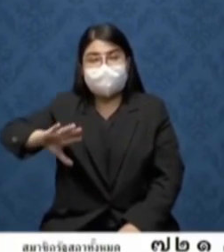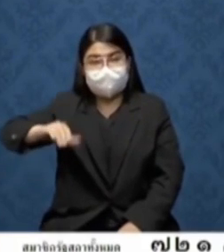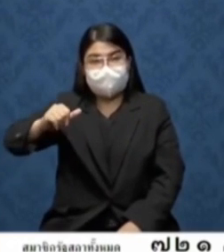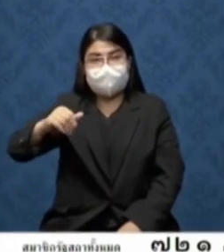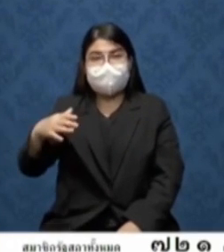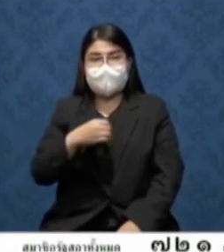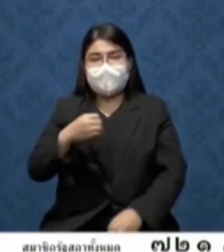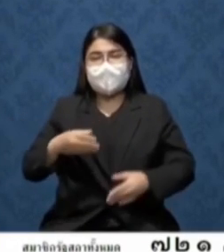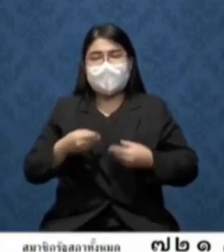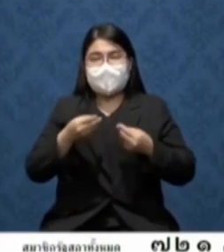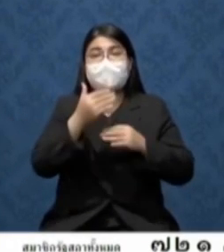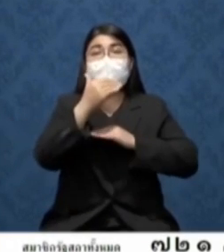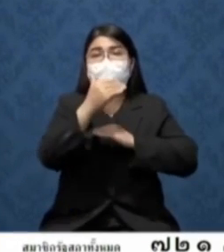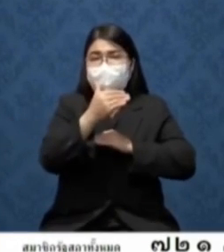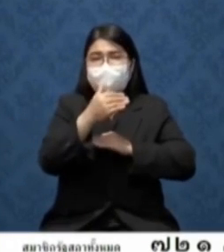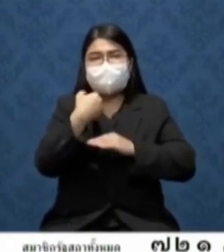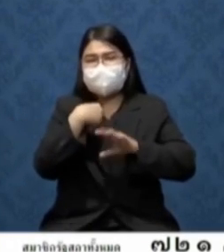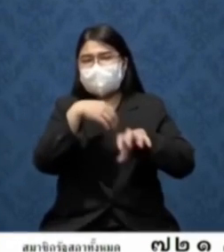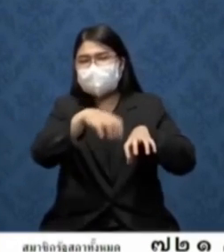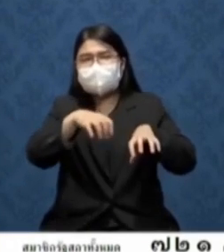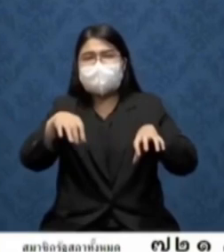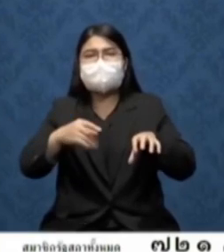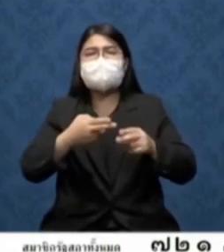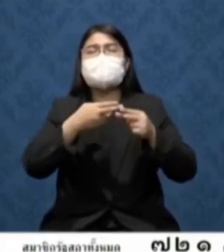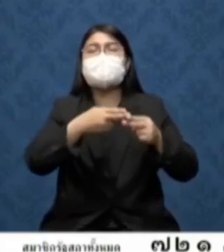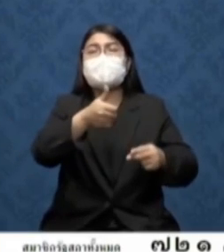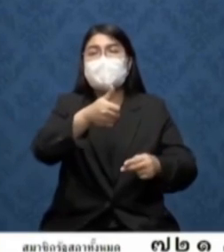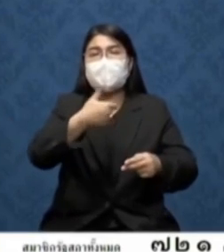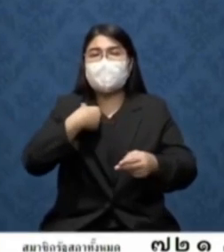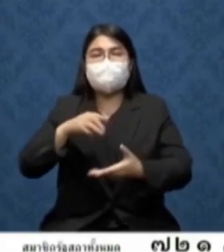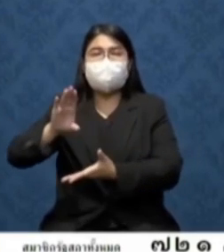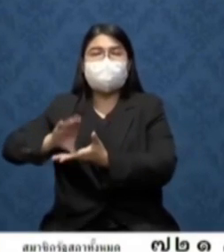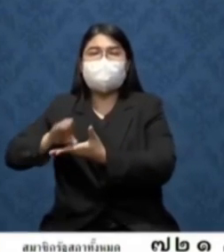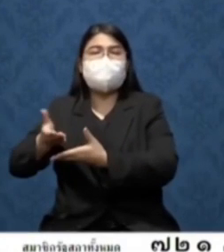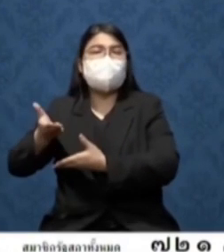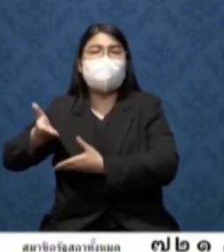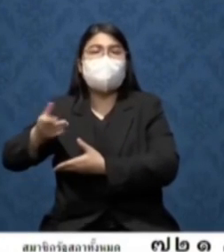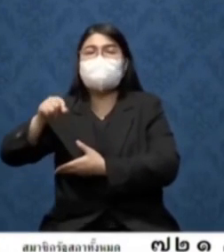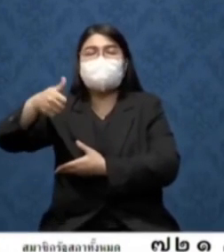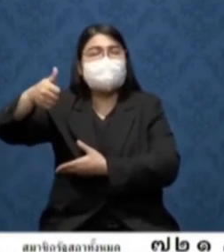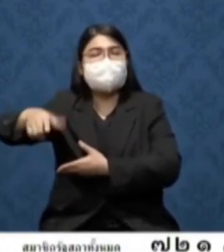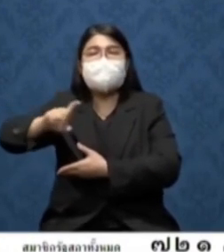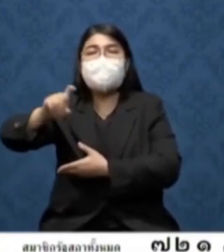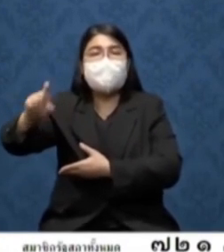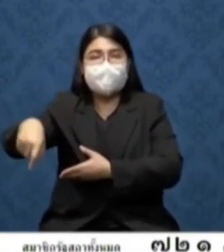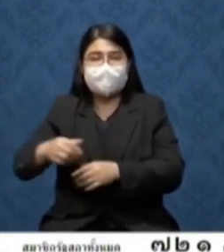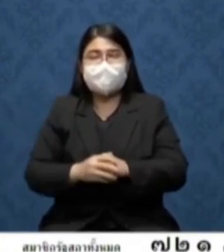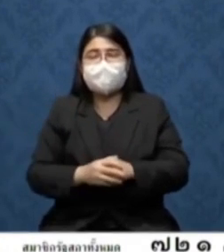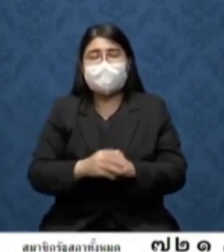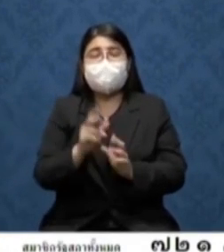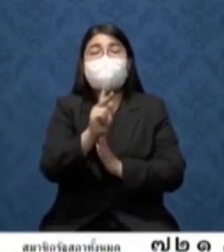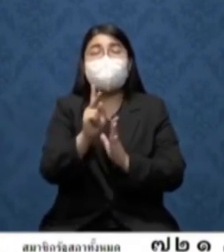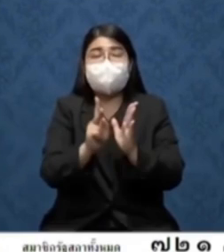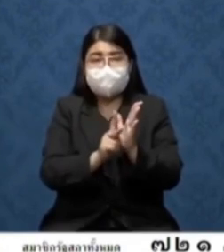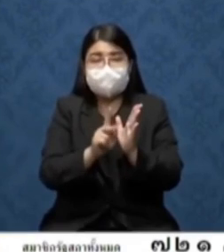ผังเมืองของตนเองได้ไม่ต้องขอส่วนกลางกฎหมาย Omnibus Decentralization Law หรือประมวลกฎหม